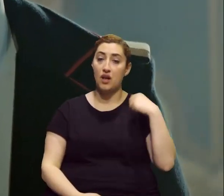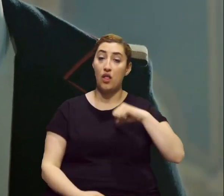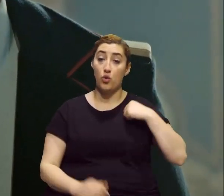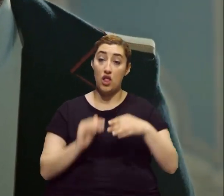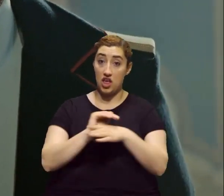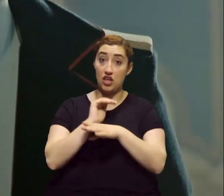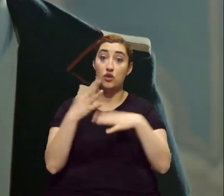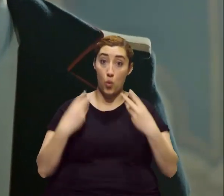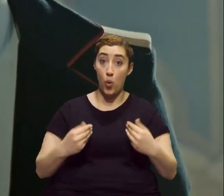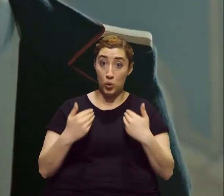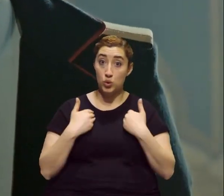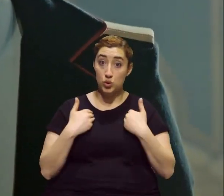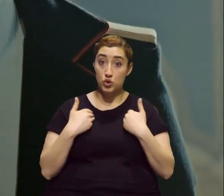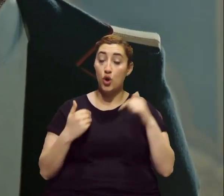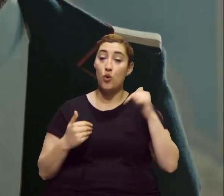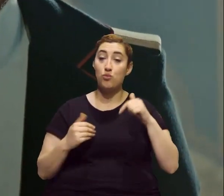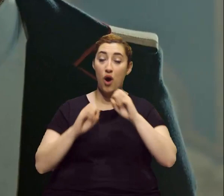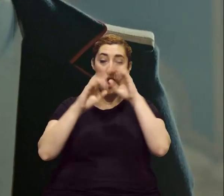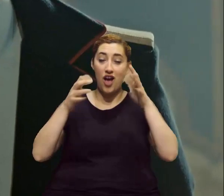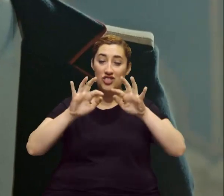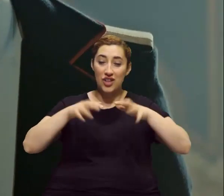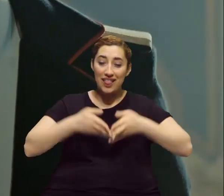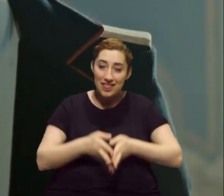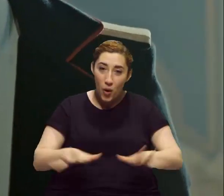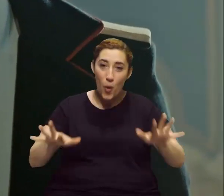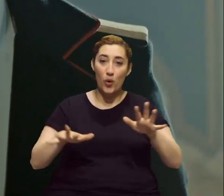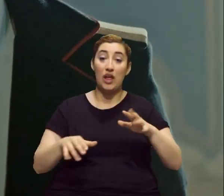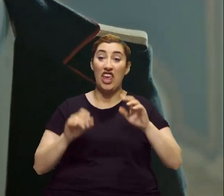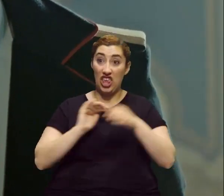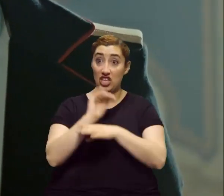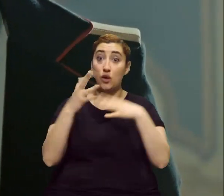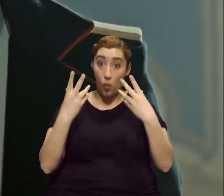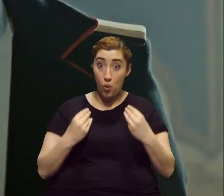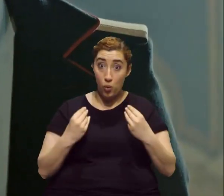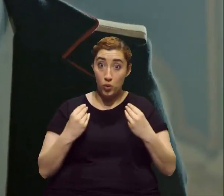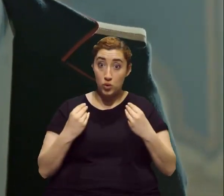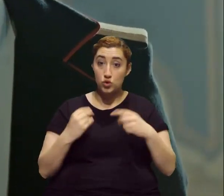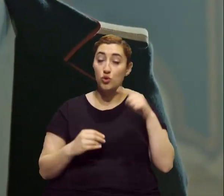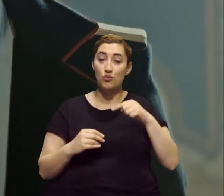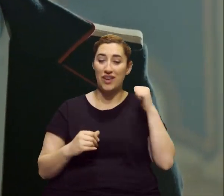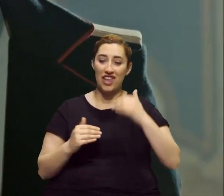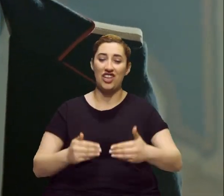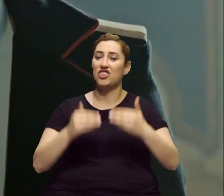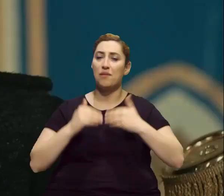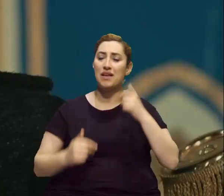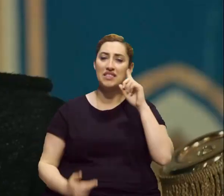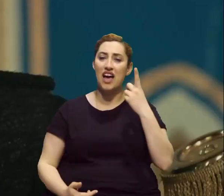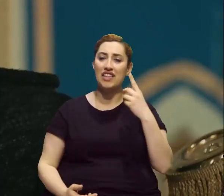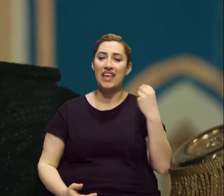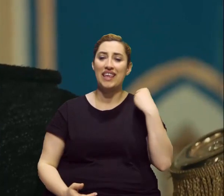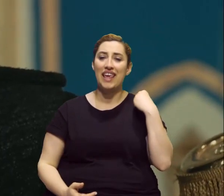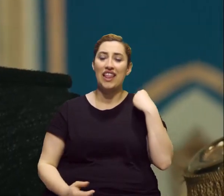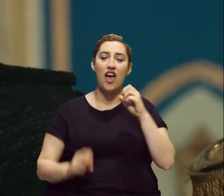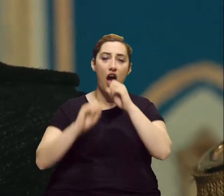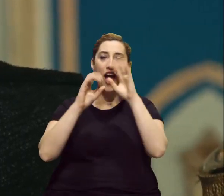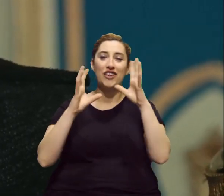Anadolu'da yaşadığımız müddetçe, bu ağacın kökleri ve gövdeleri yaşadığı müddetçe, bu geri çekilme ancak yeni